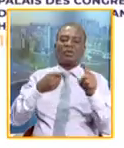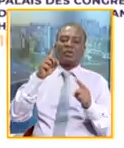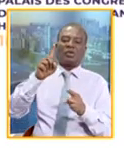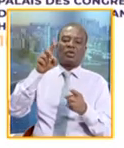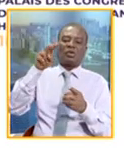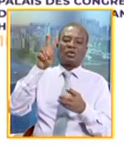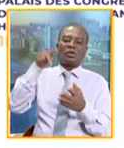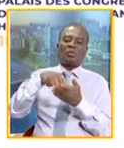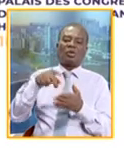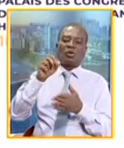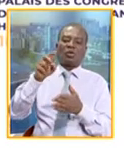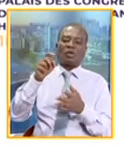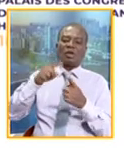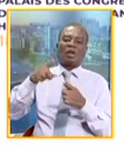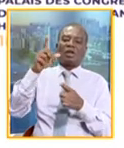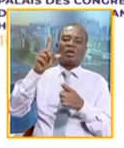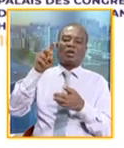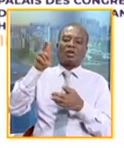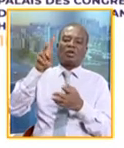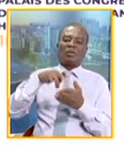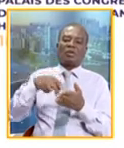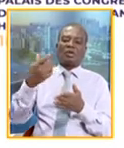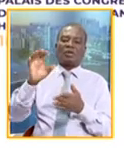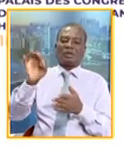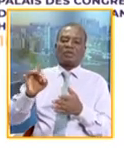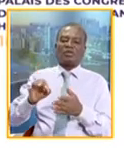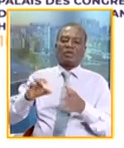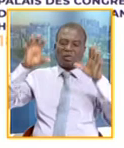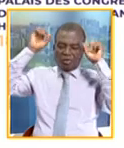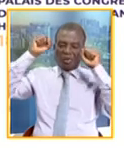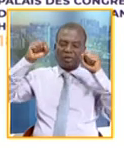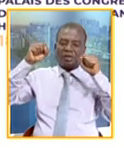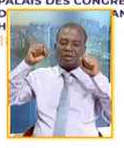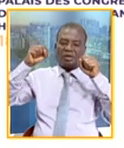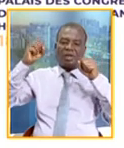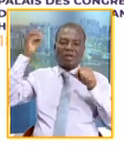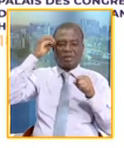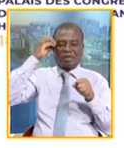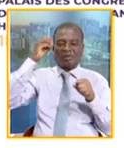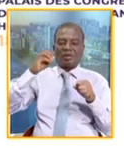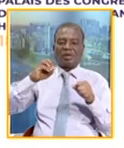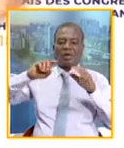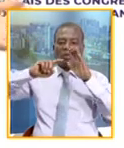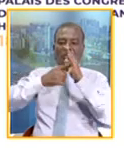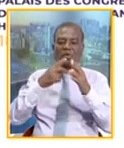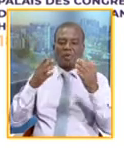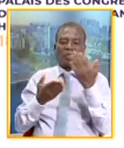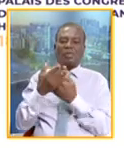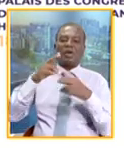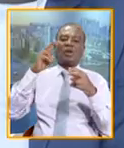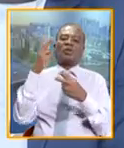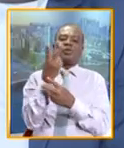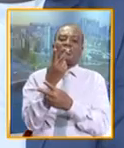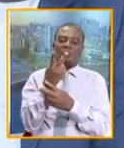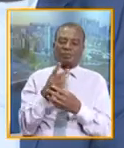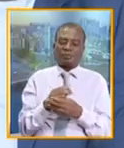2011 à 2019, le président Alassane a réussi à le faire doubler, le multiplier par 2. C'est ce que Houphouët a fait en 20